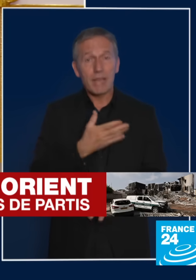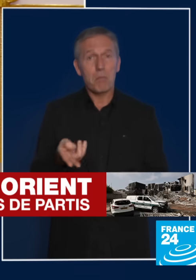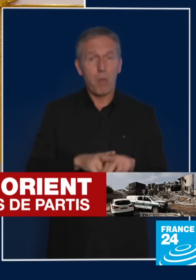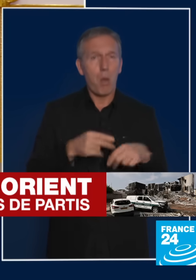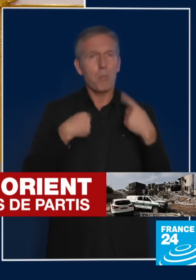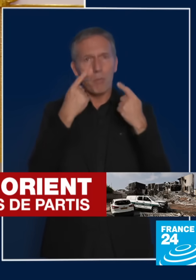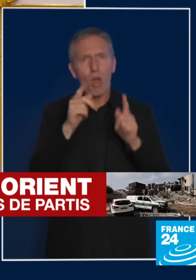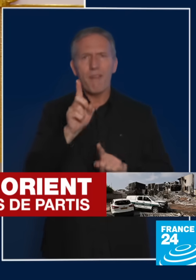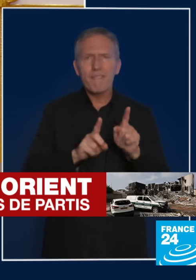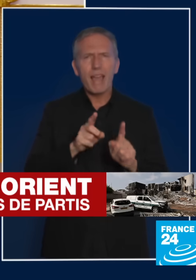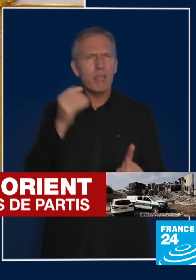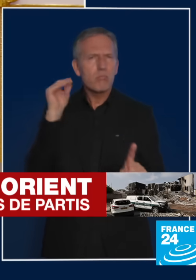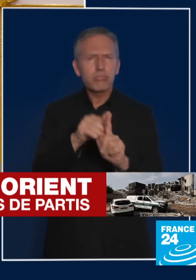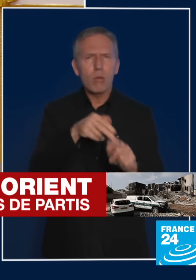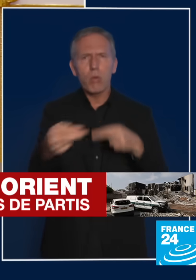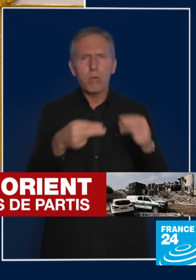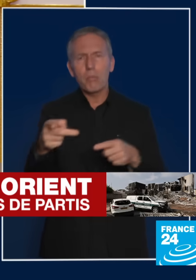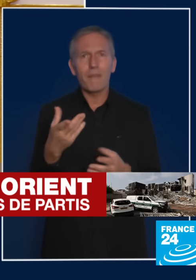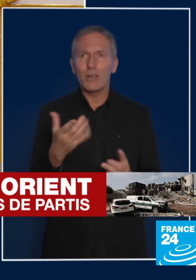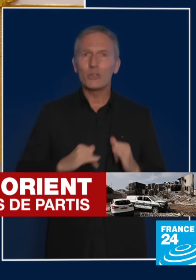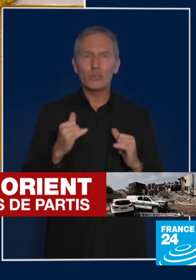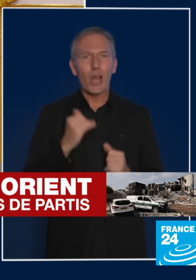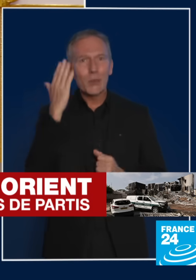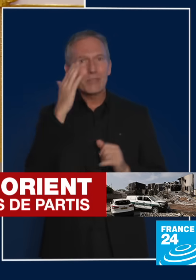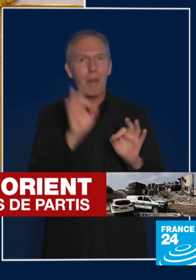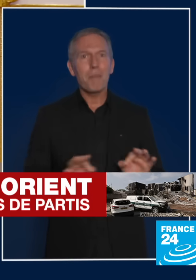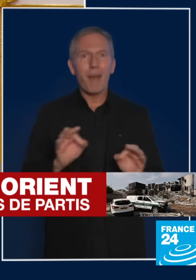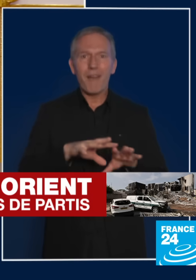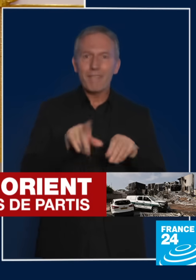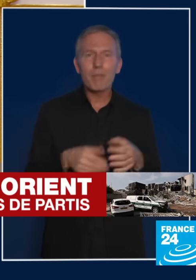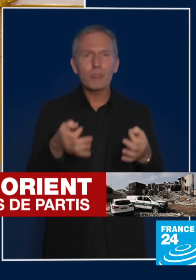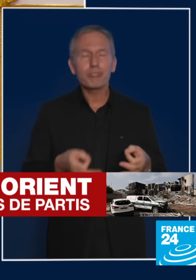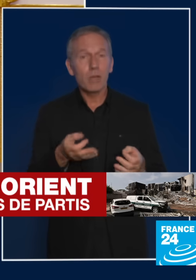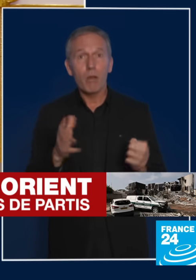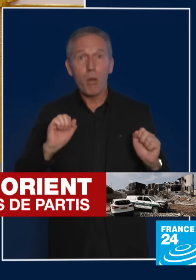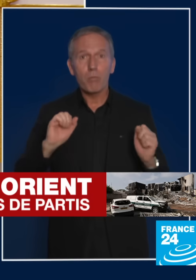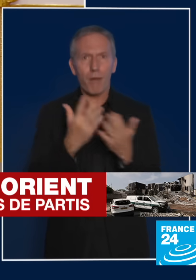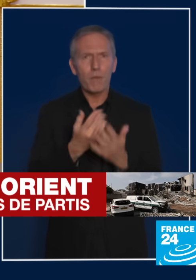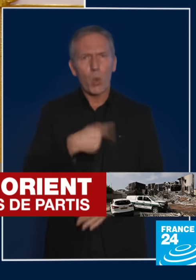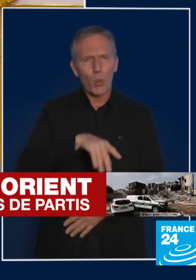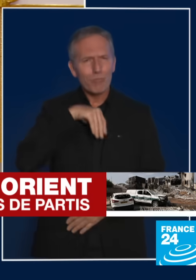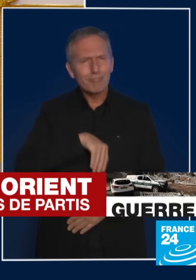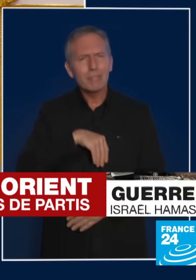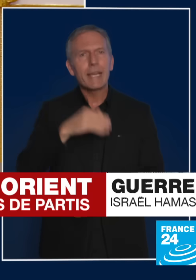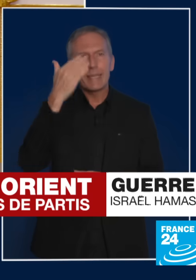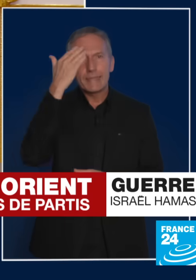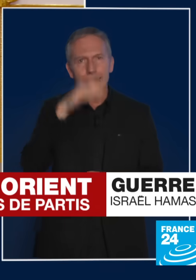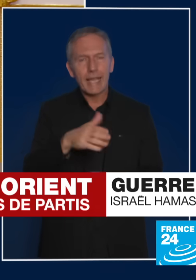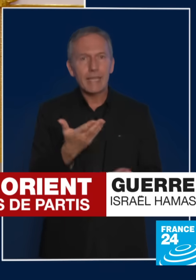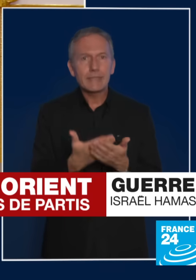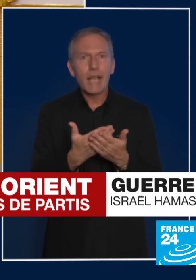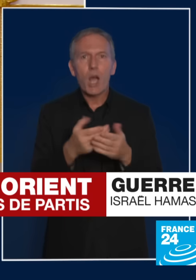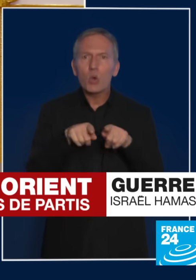une fête dans l'insoucience de la jeunesse dans l'ordinaire d'une vie de famille nous savons dans notre chair que rien ne peut